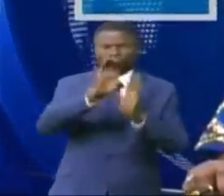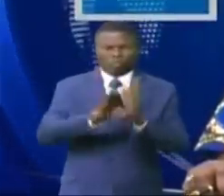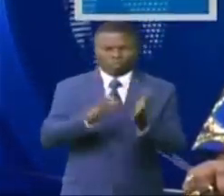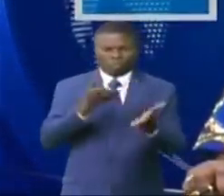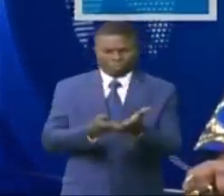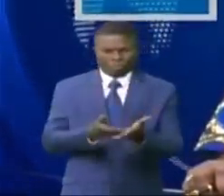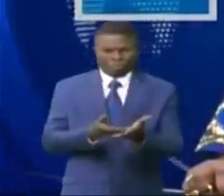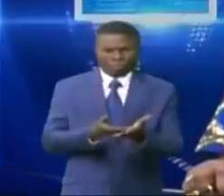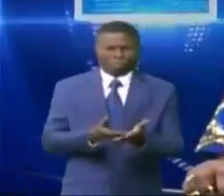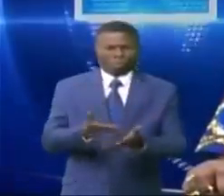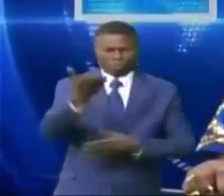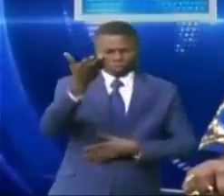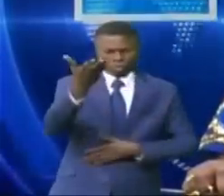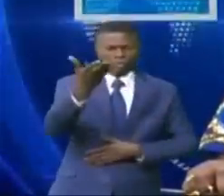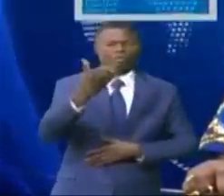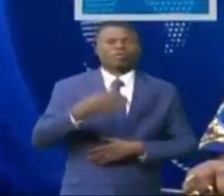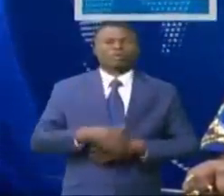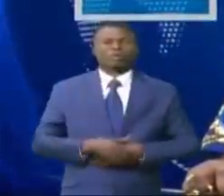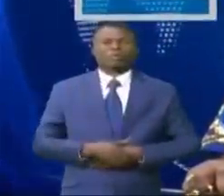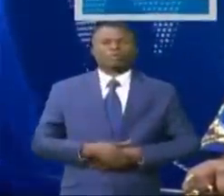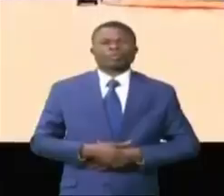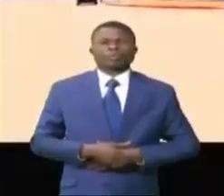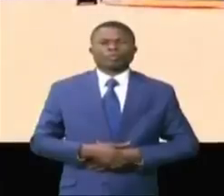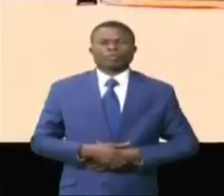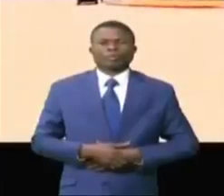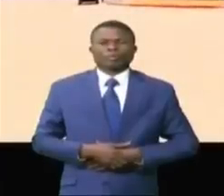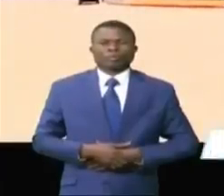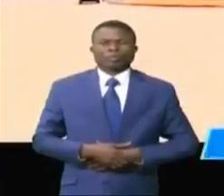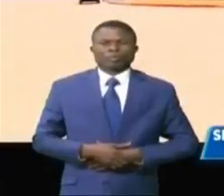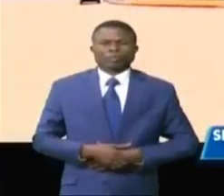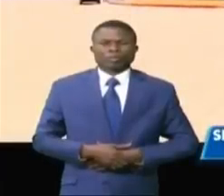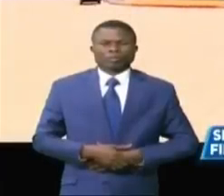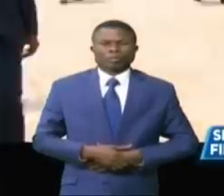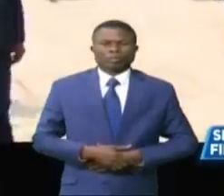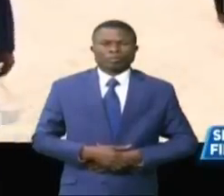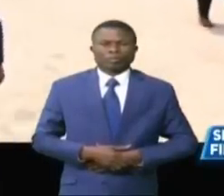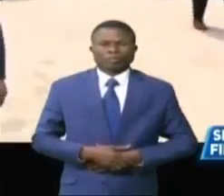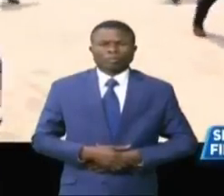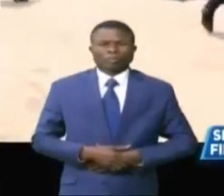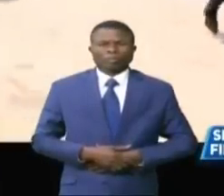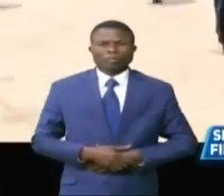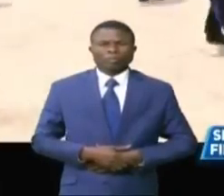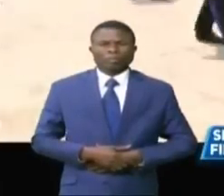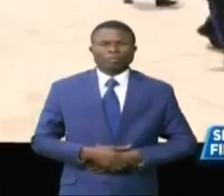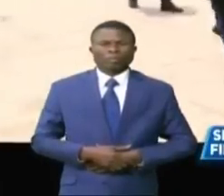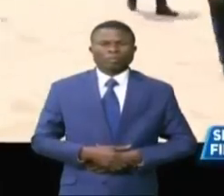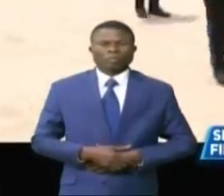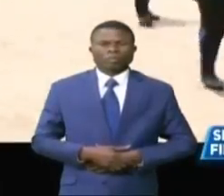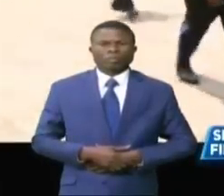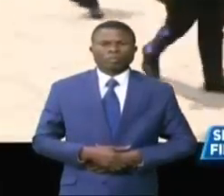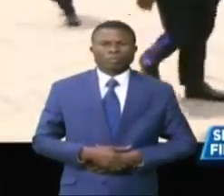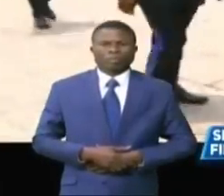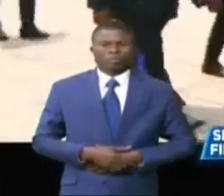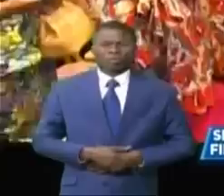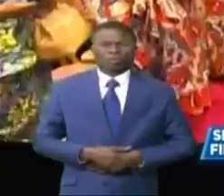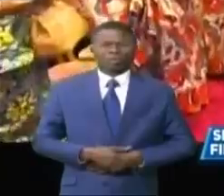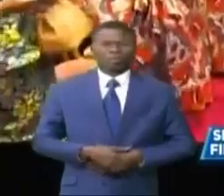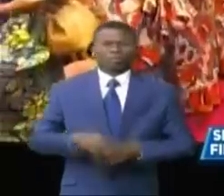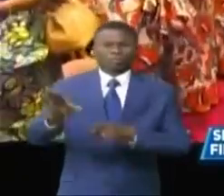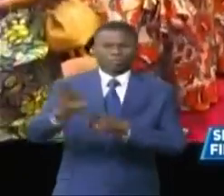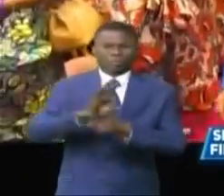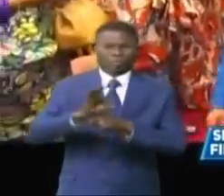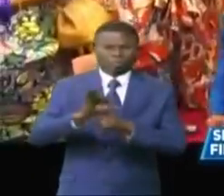Constitution. Gyalor Kimpianga et Denis Koundji. Le go est donné à la Chambre haute du Parlement pour la dernière session de